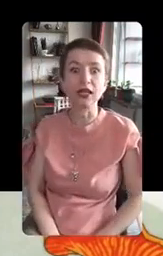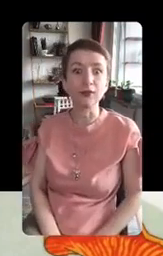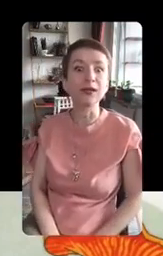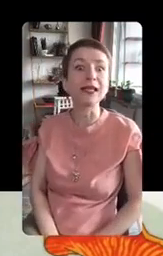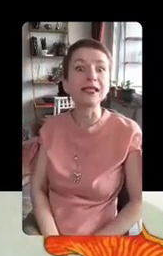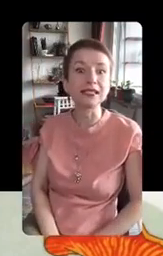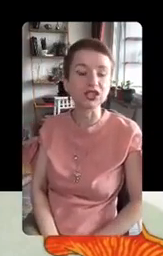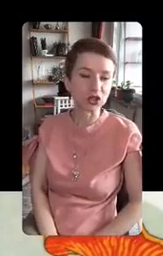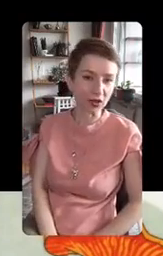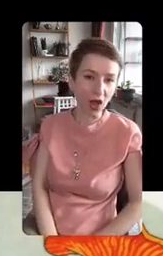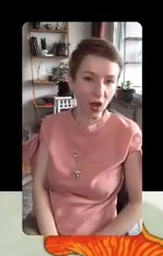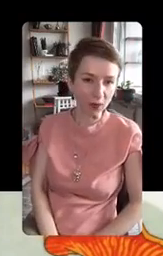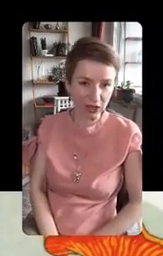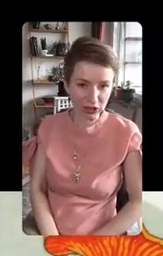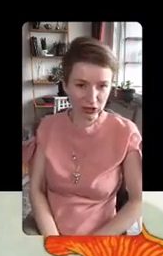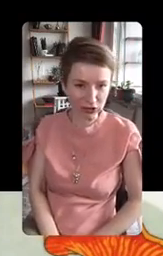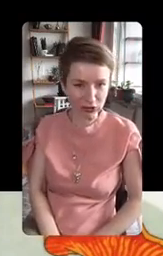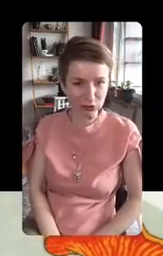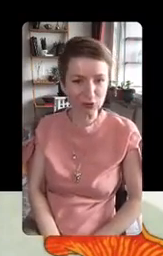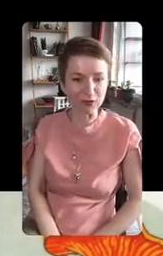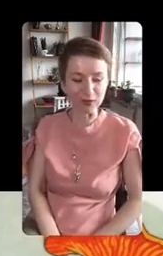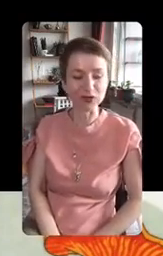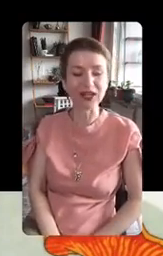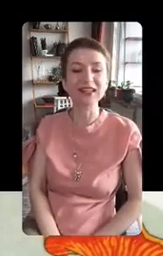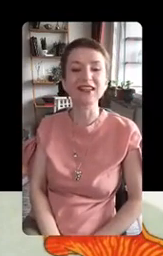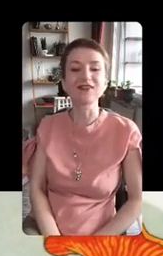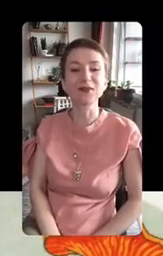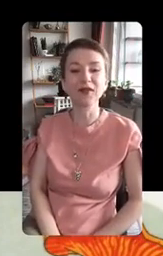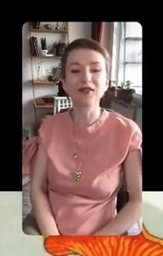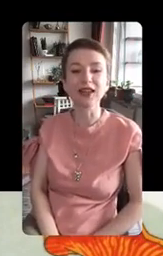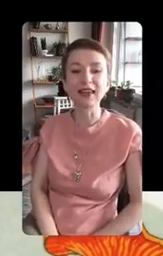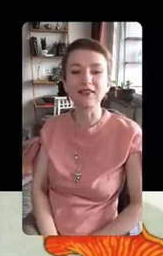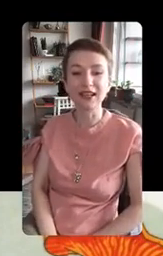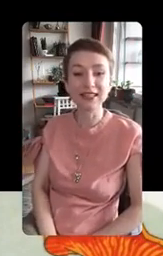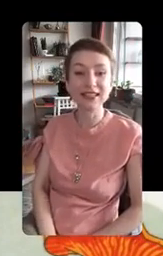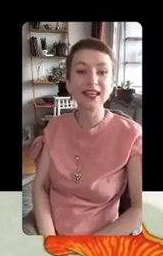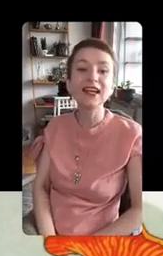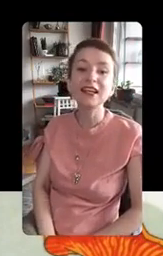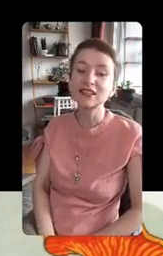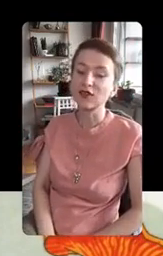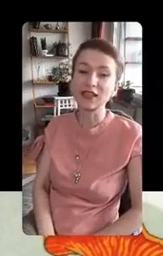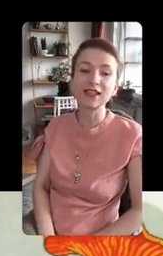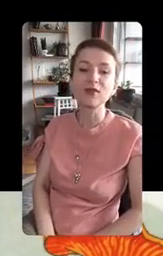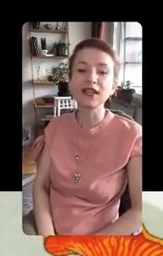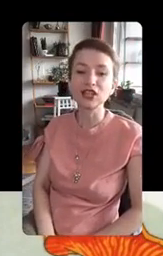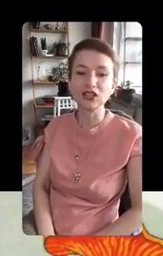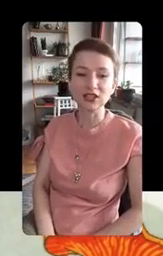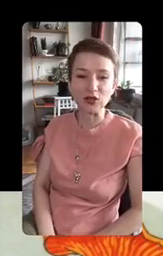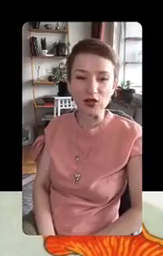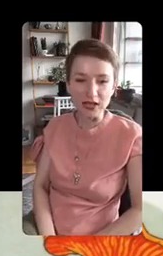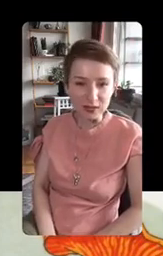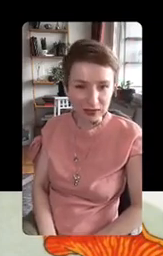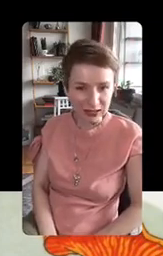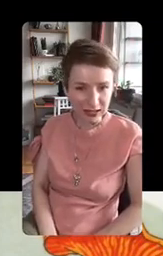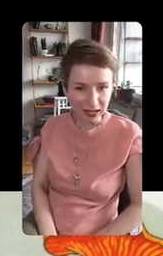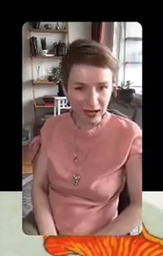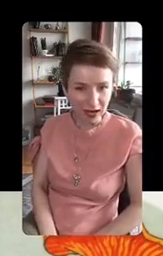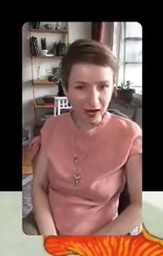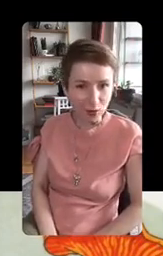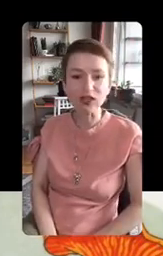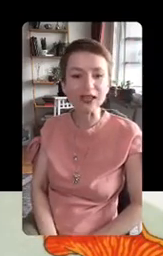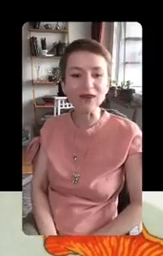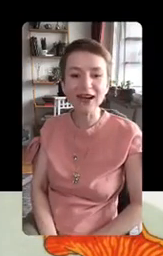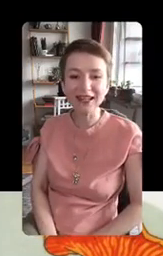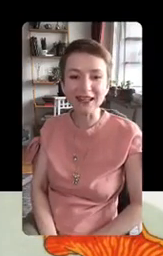например, грибы-лисички. Мне кажется, что тут, возможно, Эльза вдохновлялась своей семейной жизнью. Смотрите,